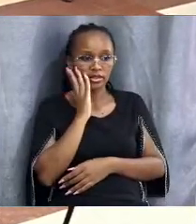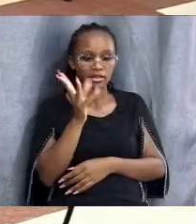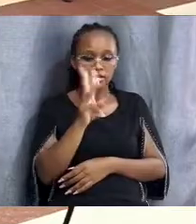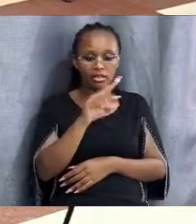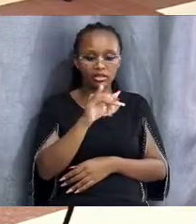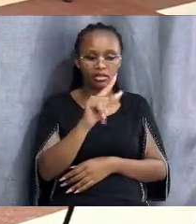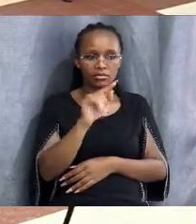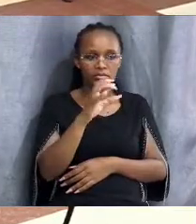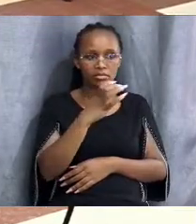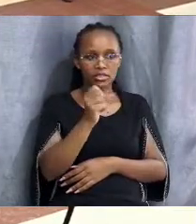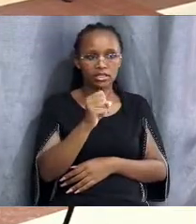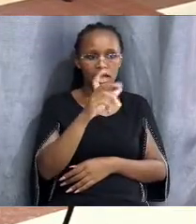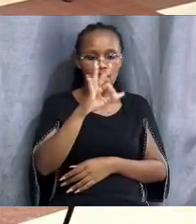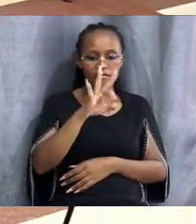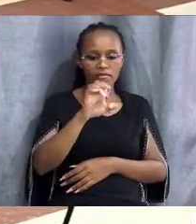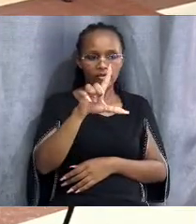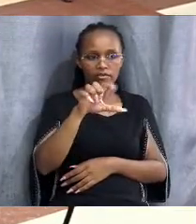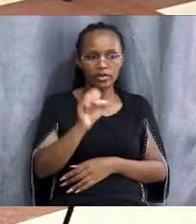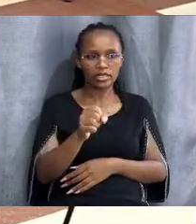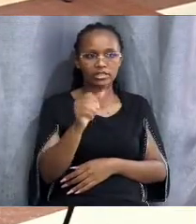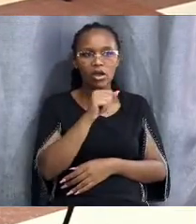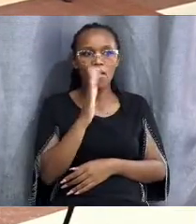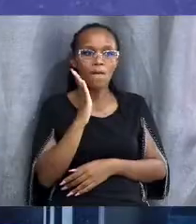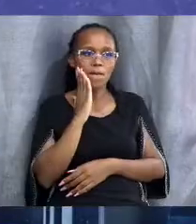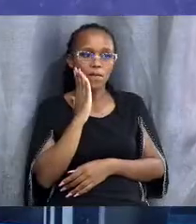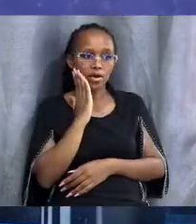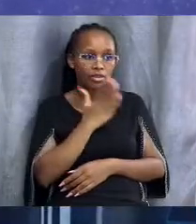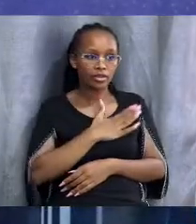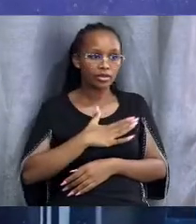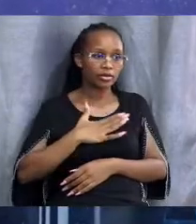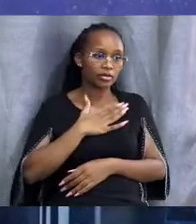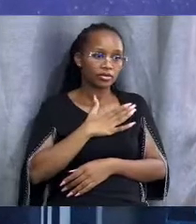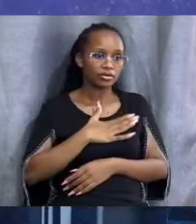Michelle, and Felix, and Shoes.